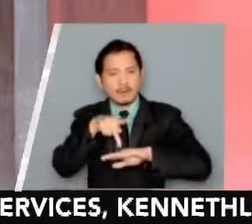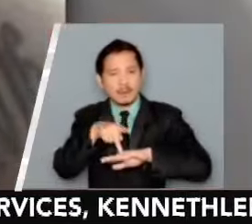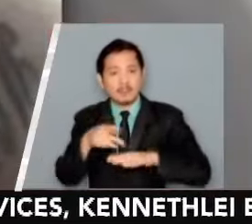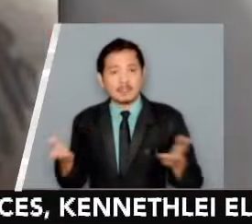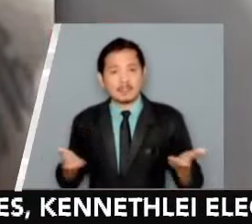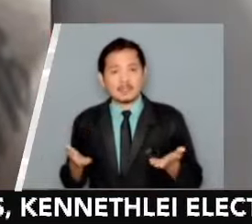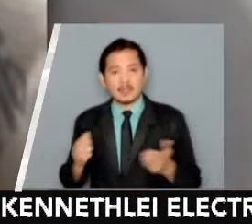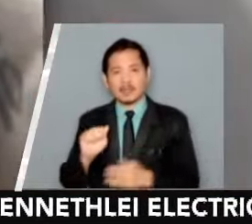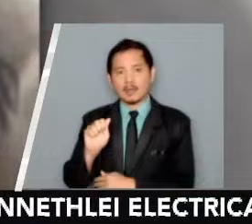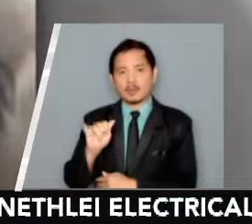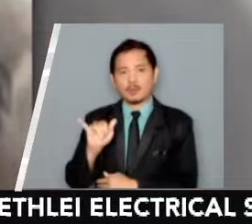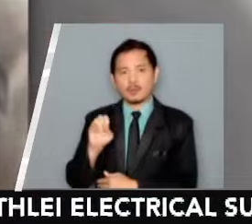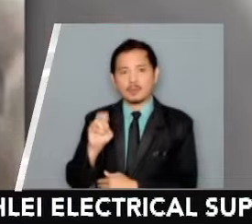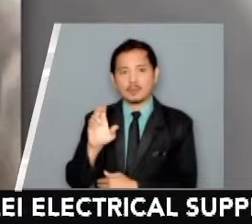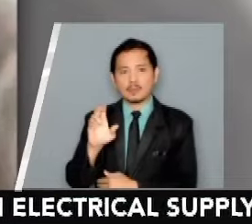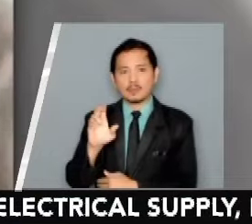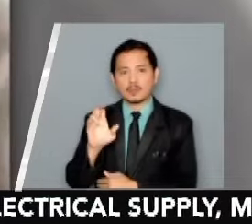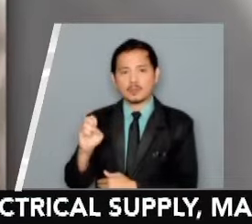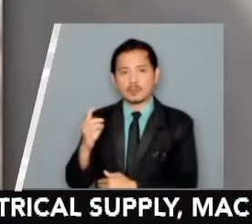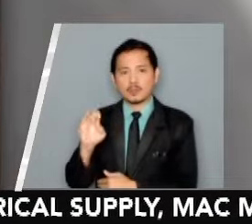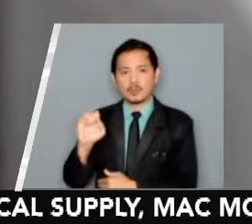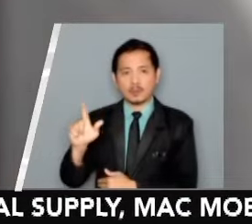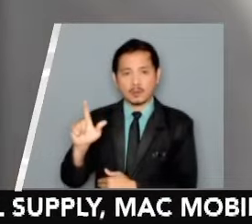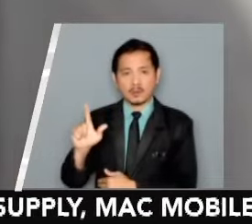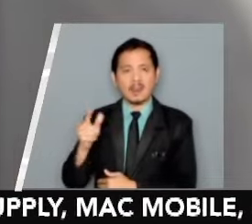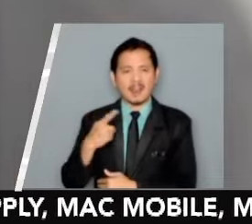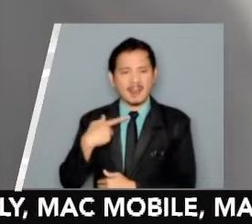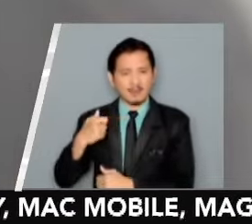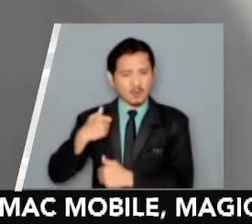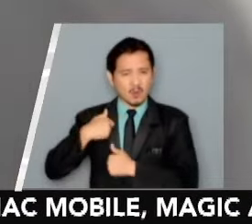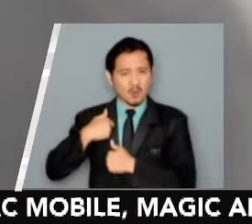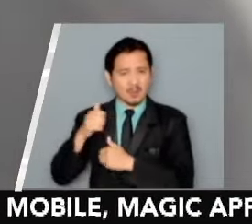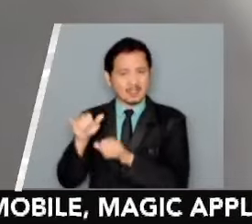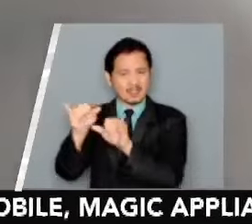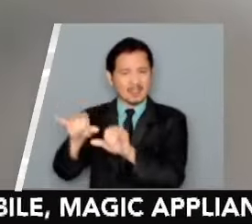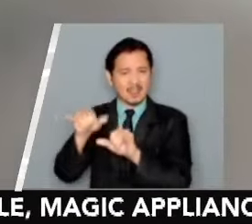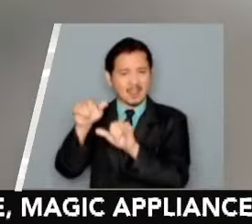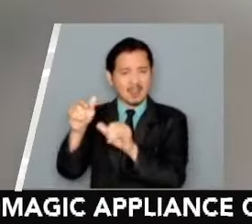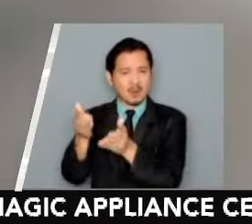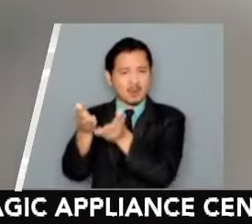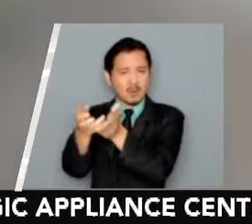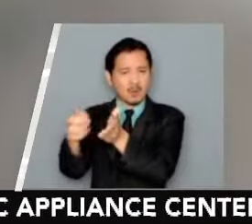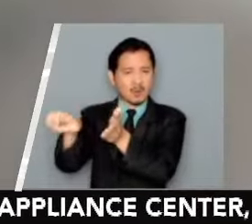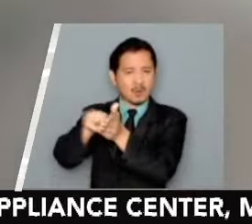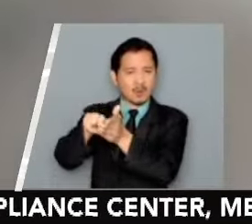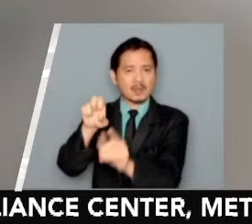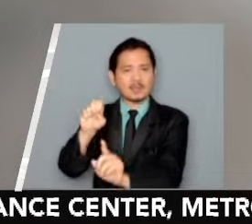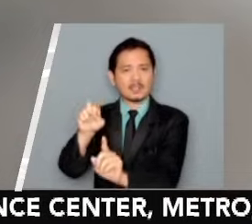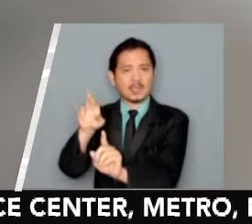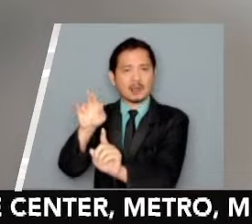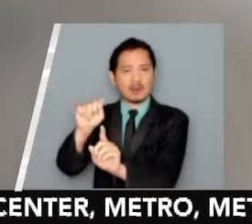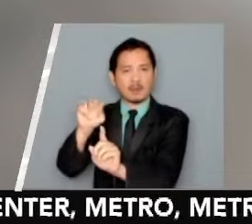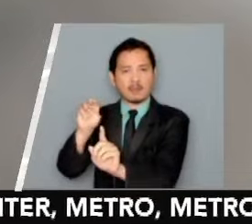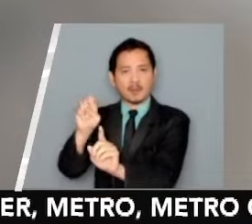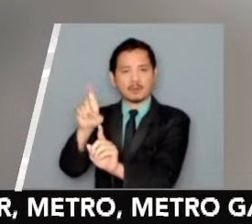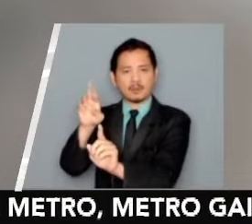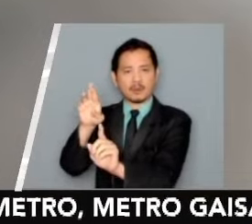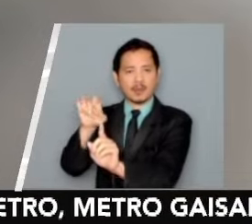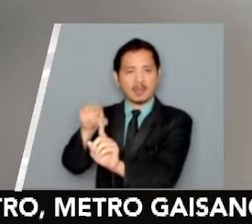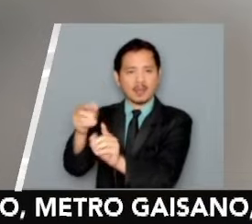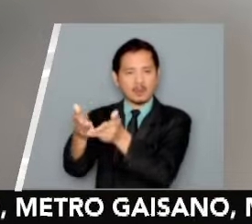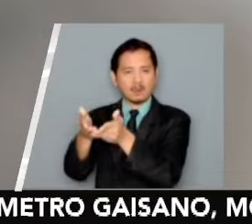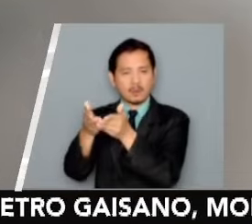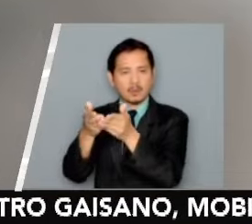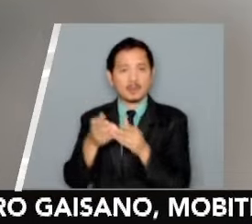sa mga sundalong nakadestino sa BRP Sierra Madre na nakasadsad doon. Muli sila nagbabala sa Pilipinas na itigil ang anilay mapangahas